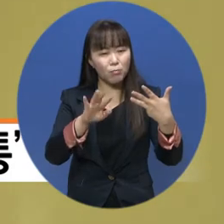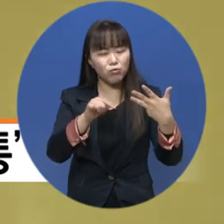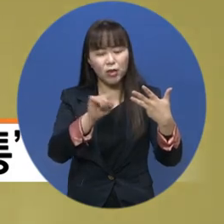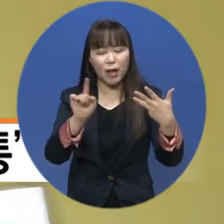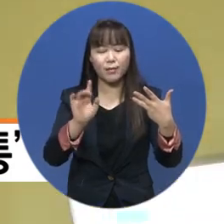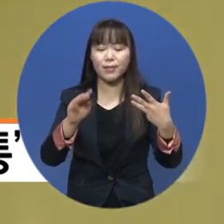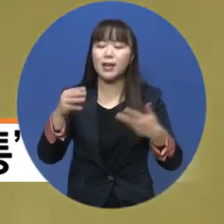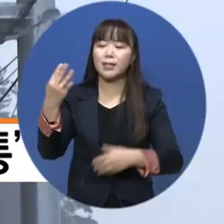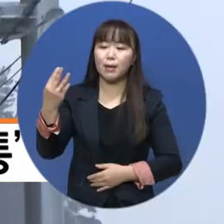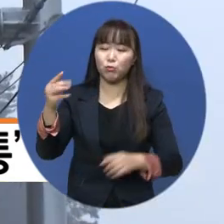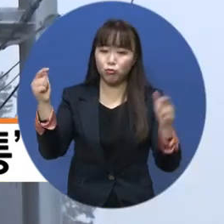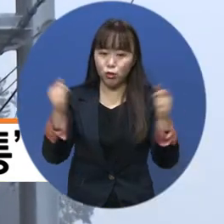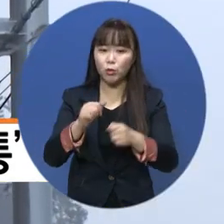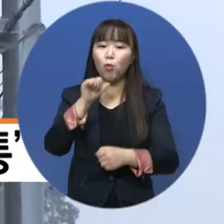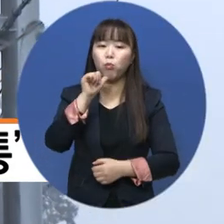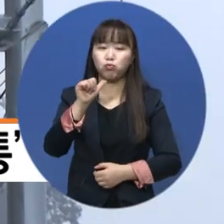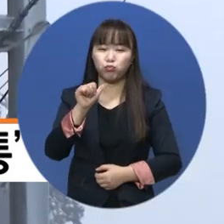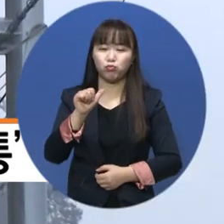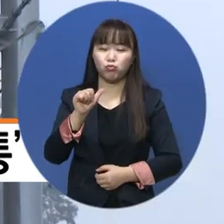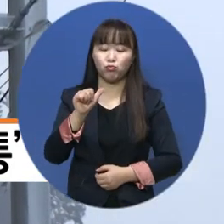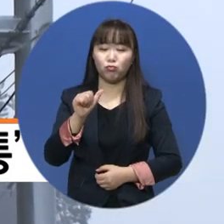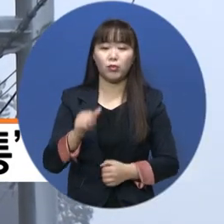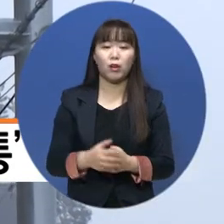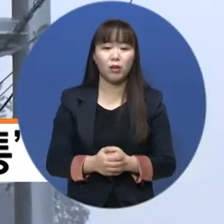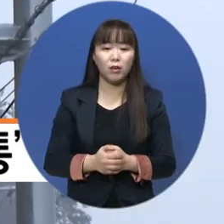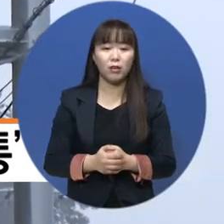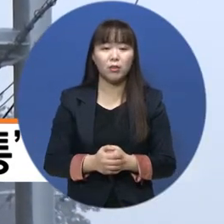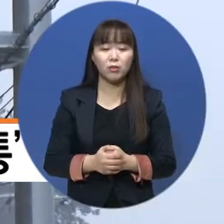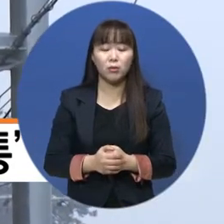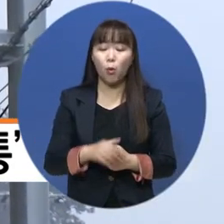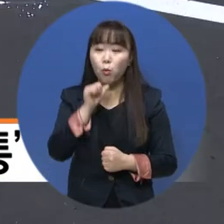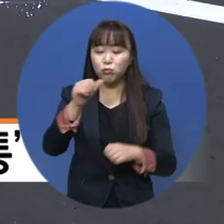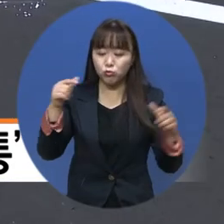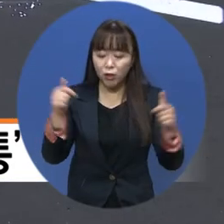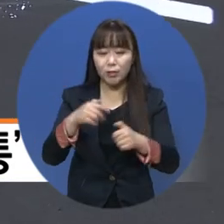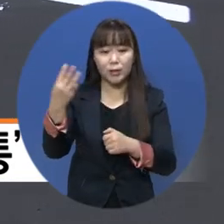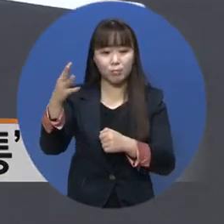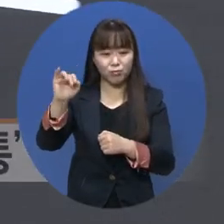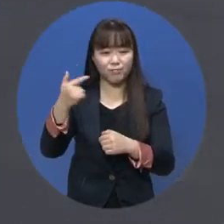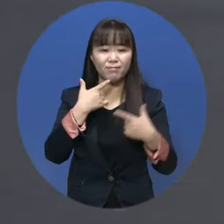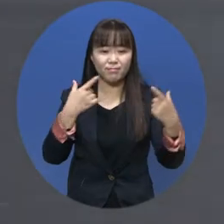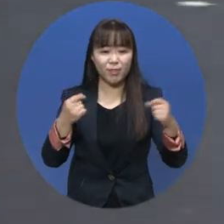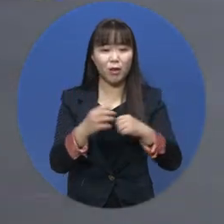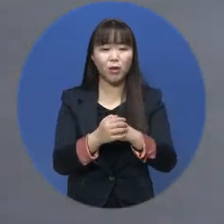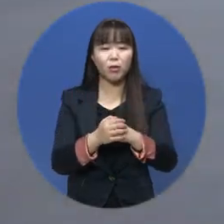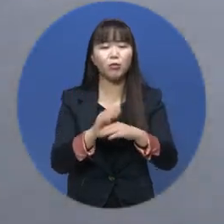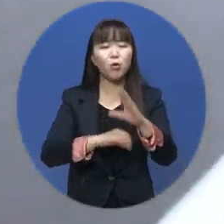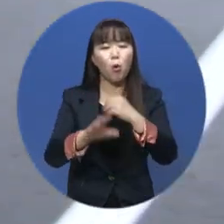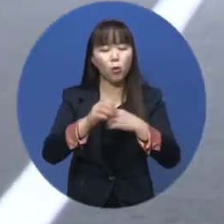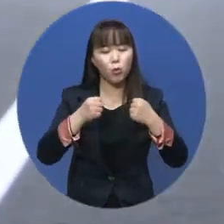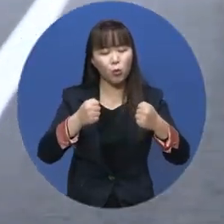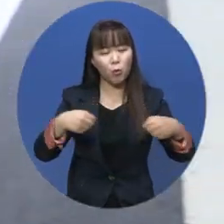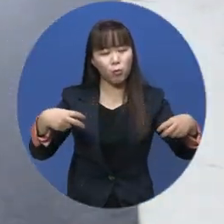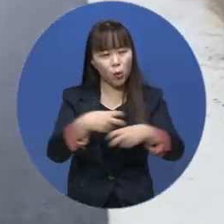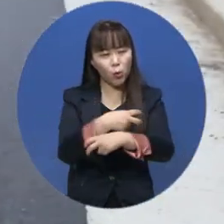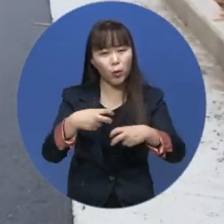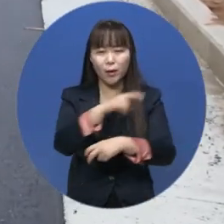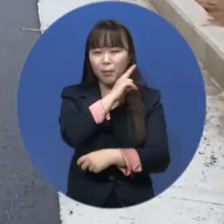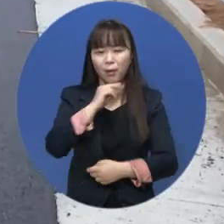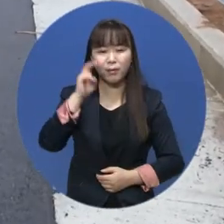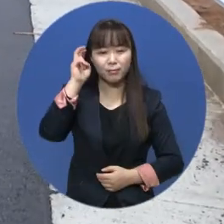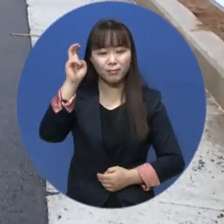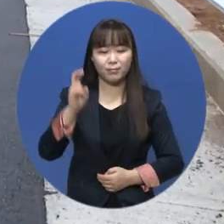줄어들었습니다 해당 노선 개통으로 지역주민의 안전 운행과 교통이 보다 편리해질 것으로 기대됩니다